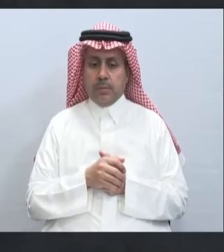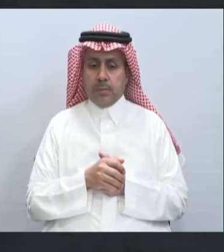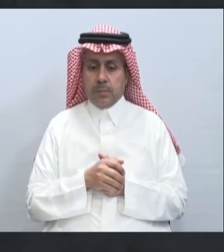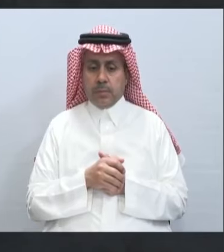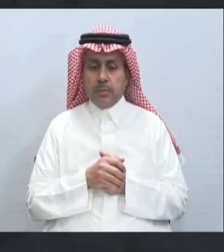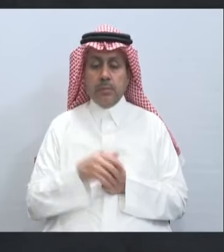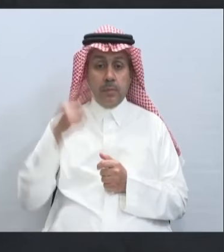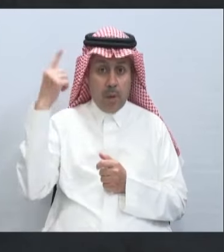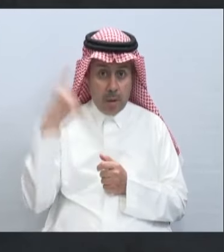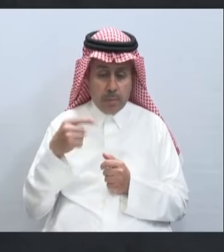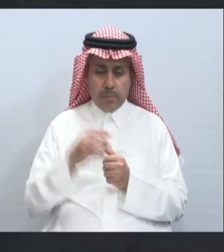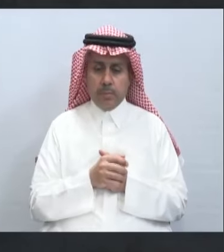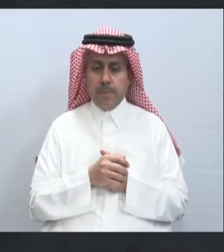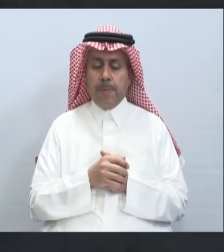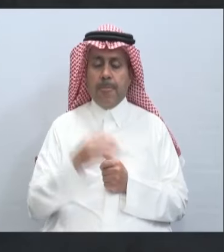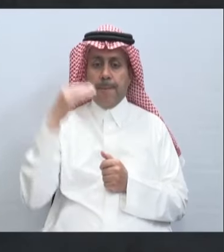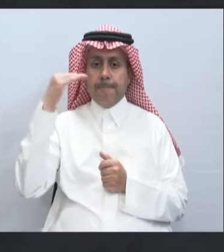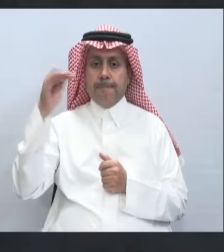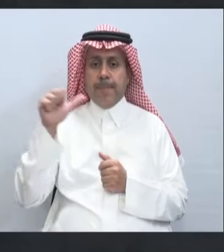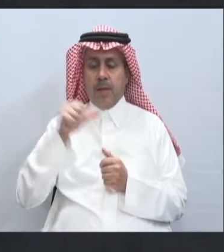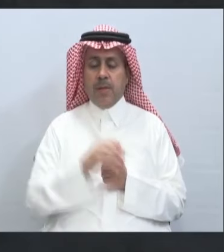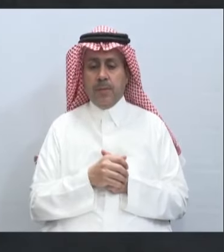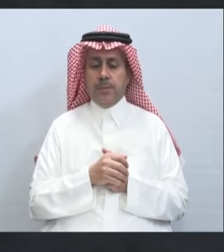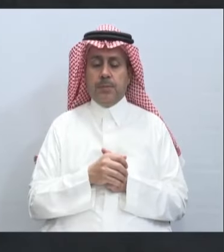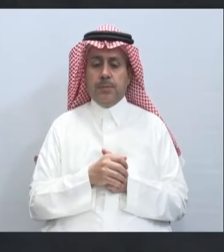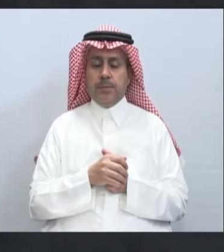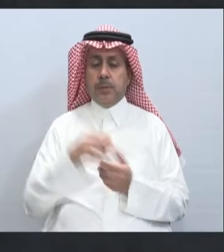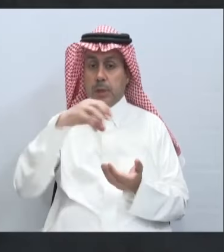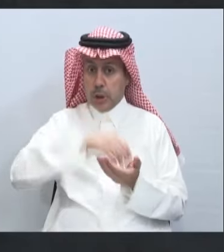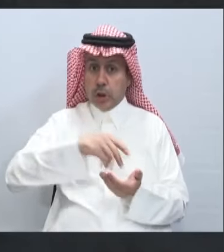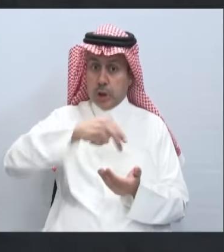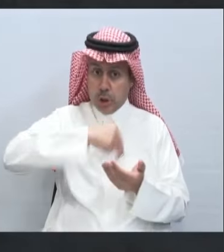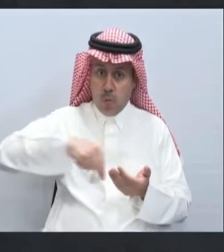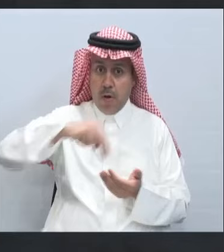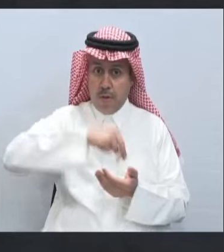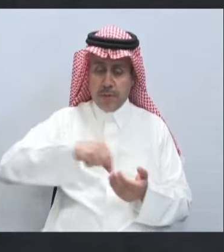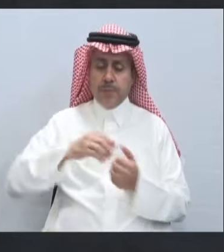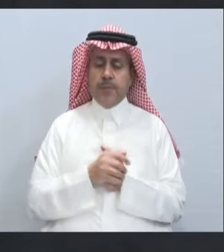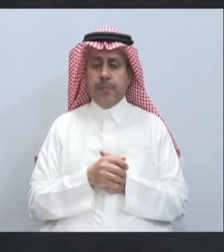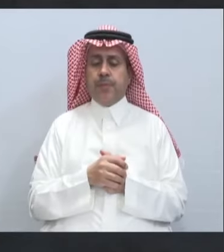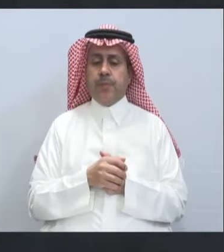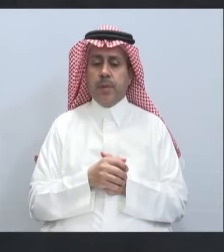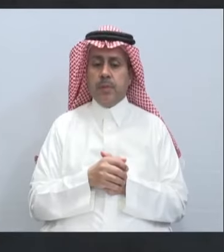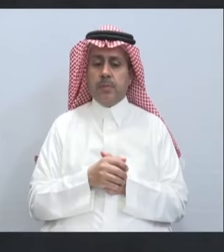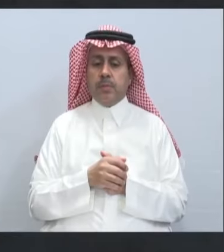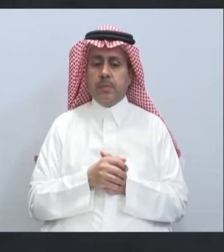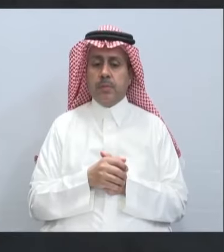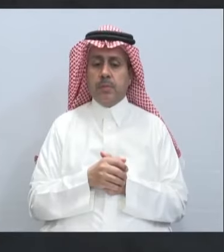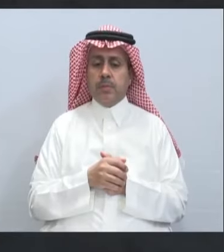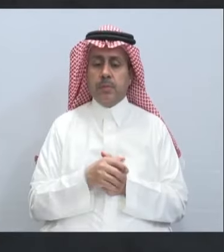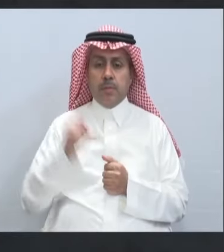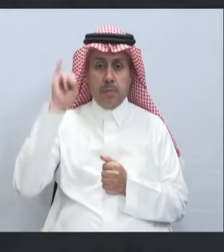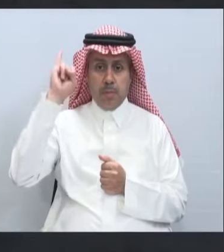تحرم ماذا على الحائض احسنتم الطواف بالبيت فلا يجوز لها ان تطوف لكن